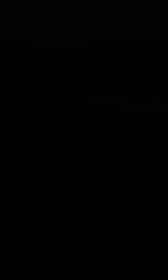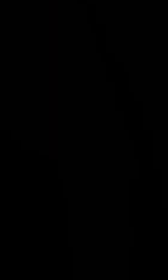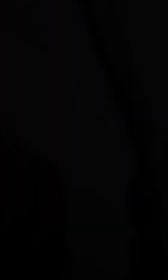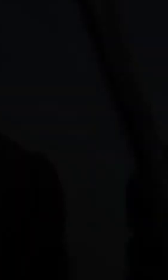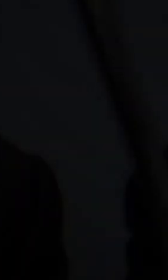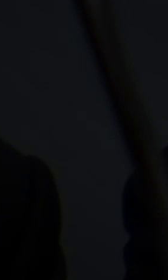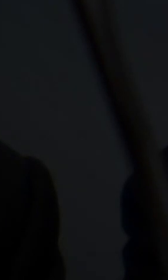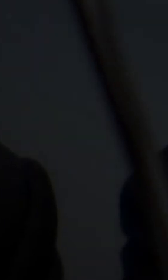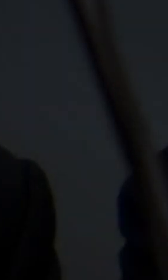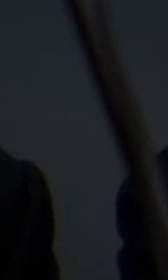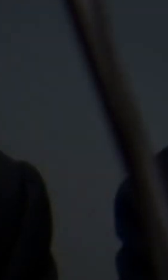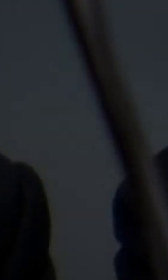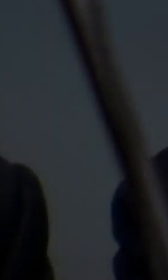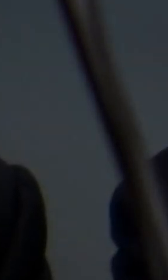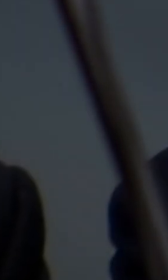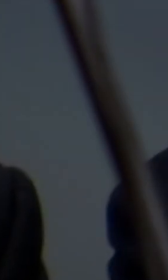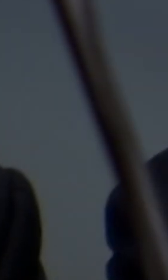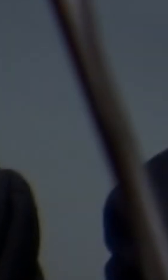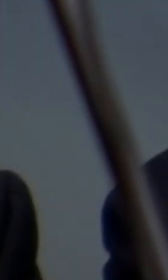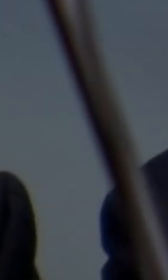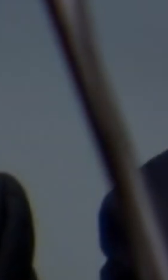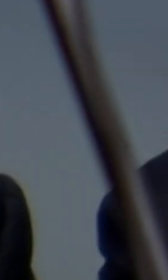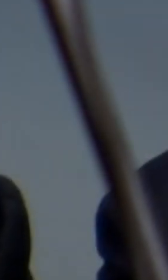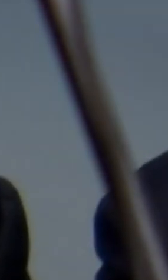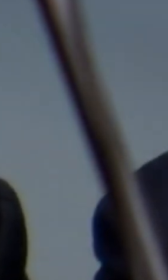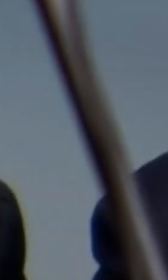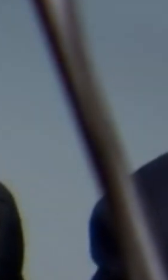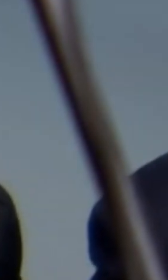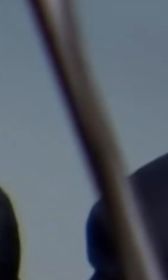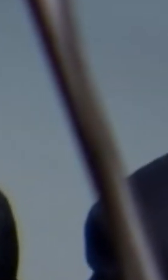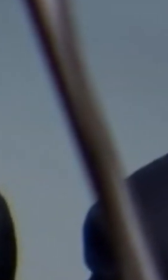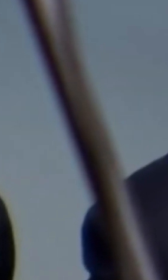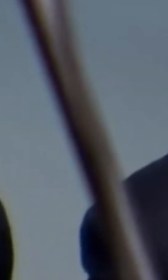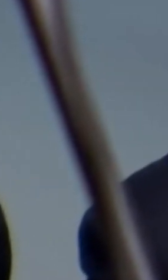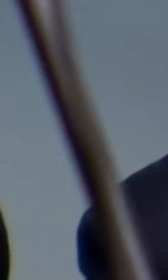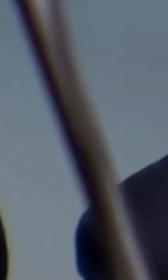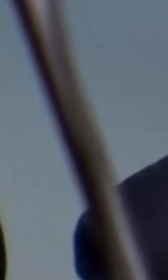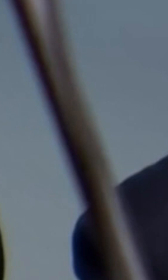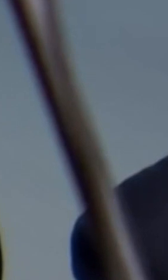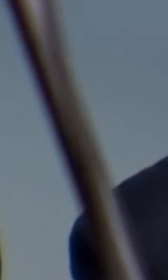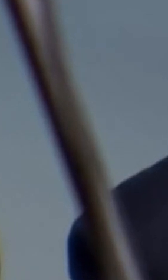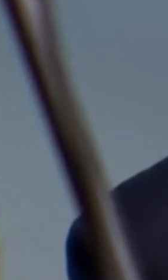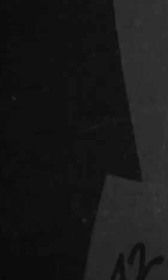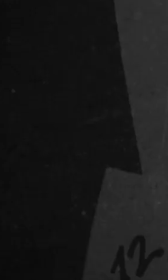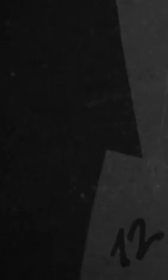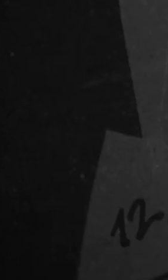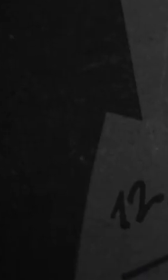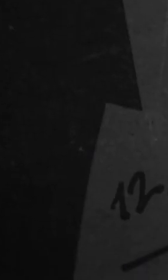אנחנו עוברים על פרשת דן גרטלר. למה אתה צוחק? כי זה נושא שאני לא יכול לעסוק